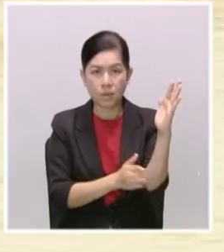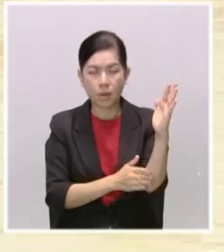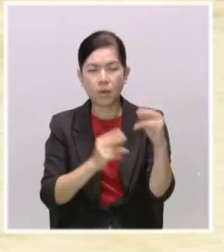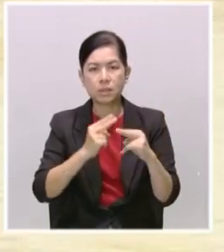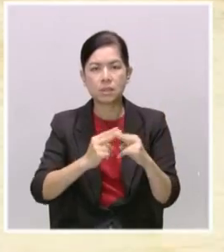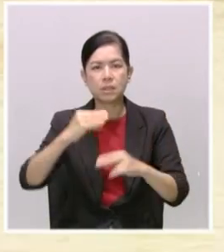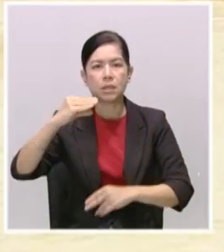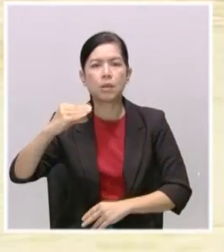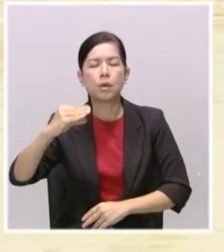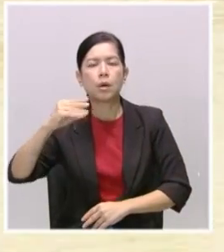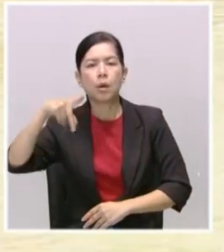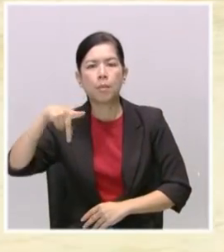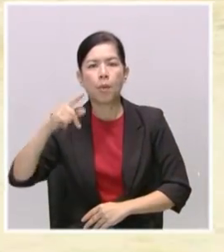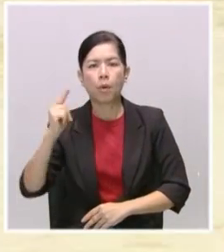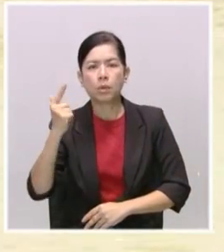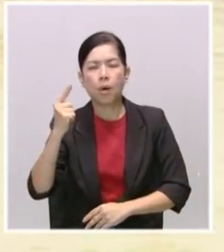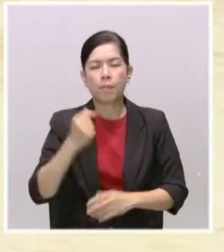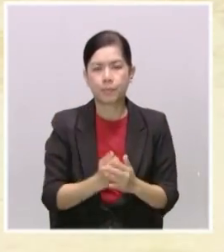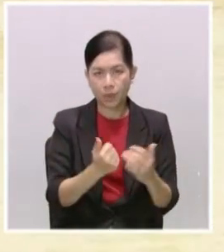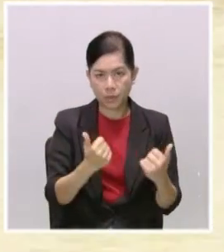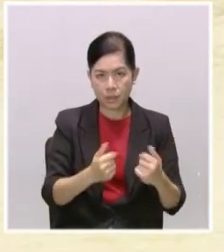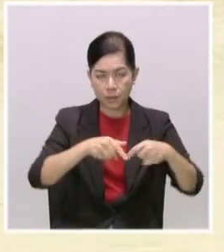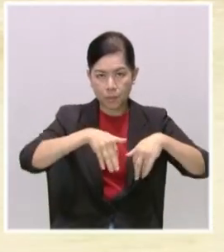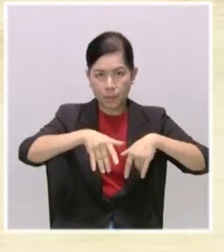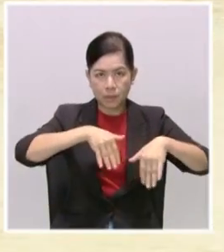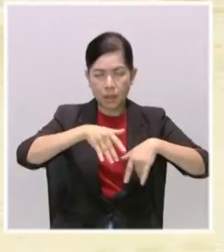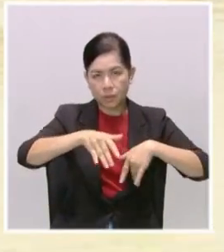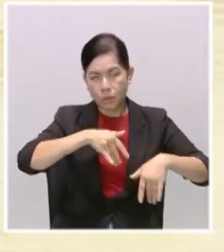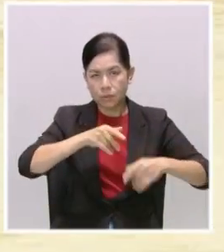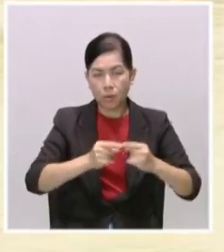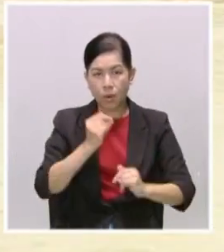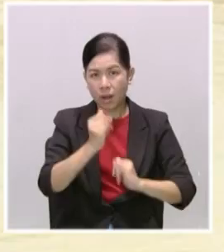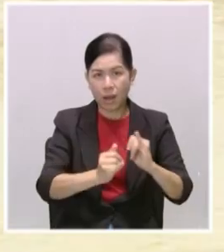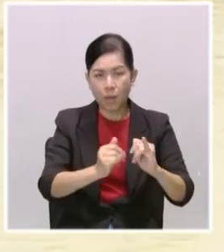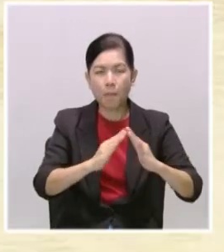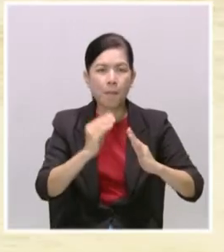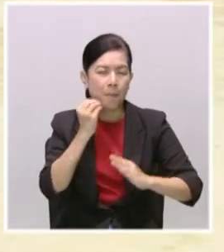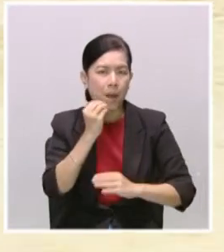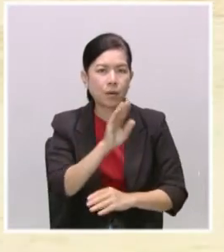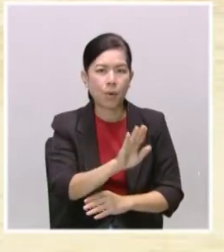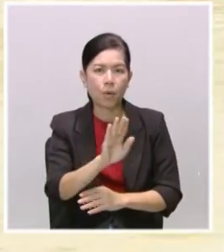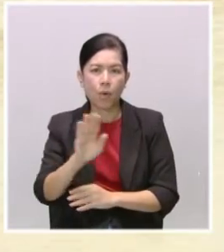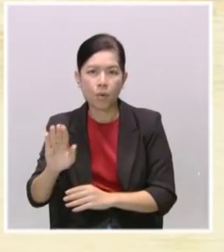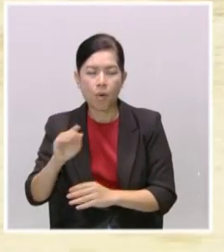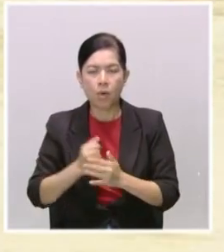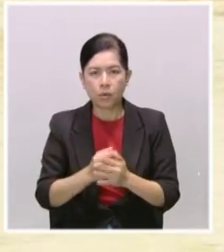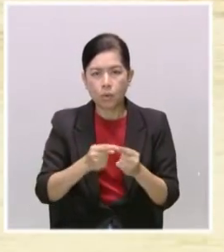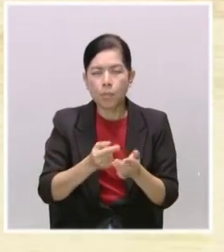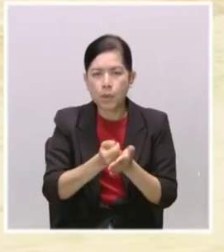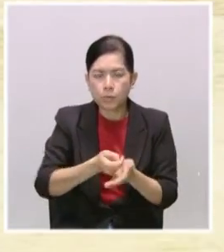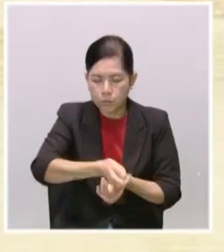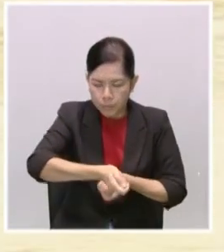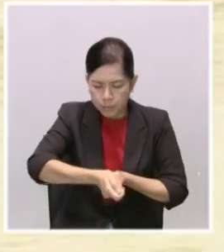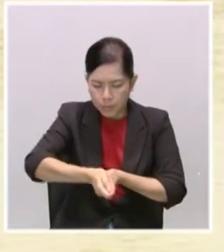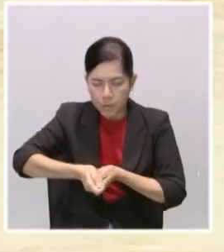จะเห็นได้ว่าในขณะนี้ประชาชนเริ่มเดินทางกลับเข้ามาอย่างที่พักอาศัยของตนเองเพื่อทำความสะอาดความเสียหายกันแล้วซึ่งก็ถือ